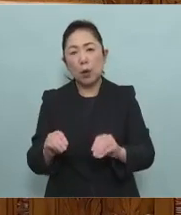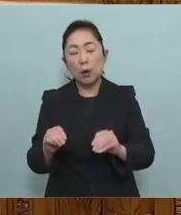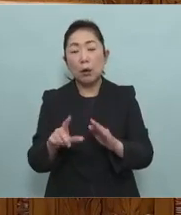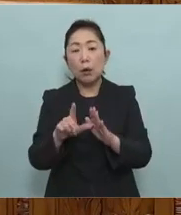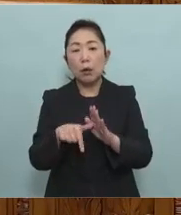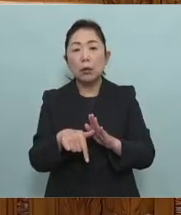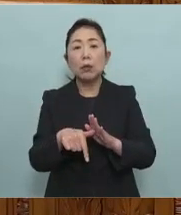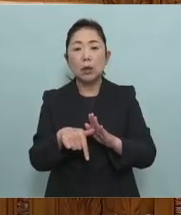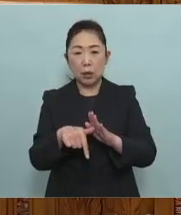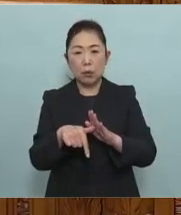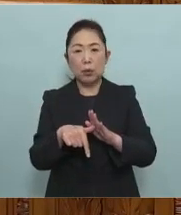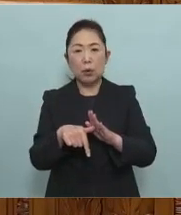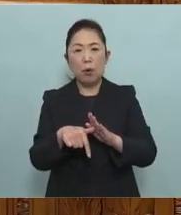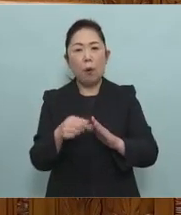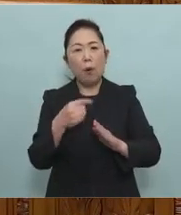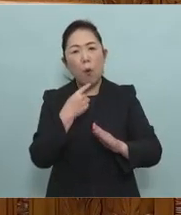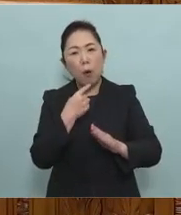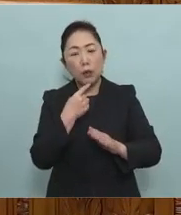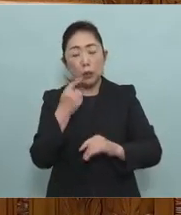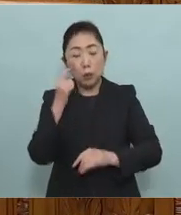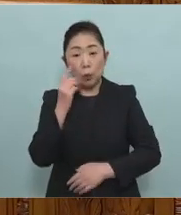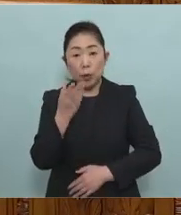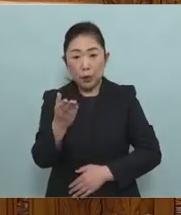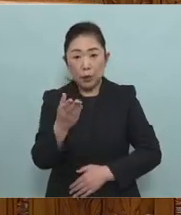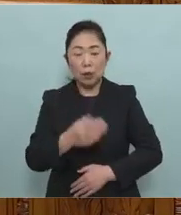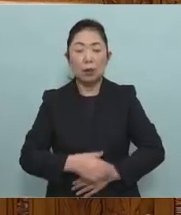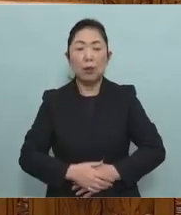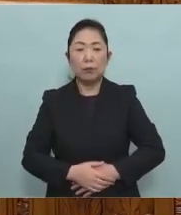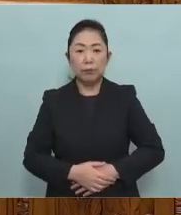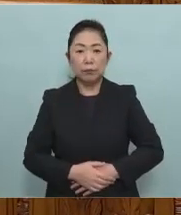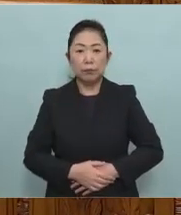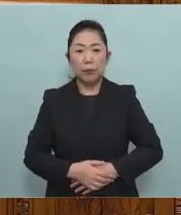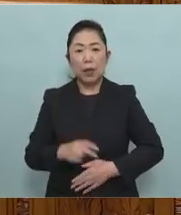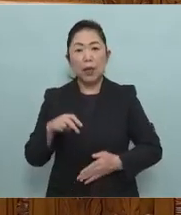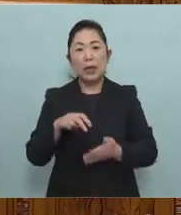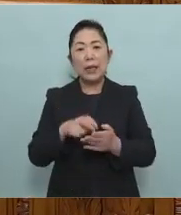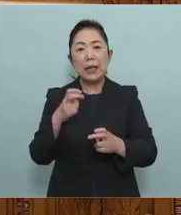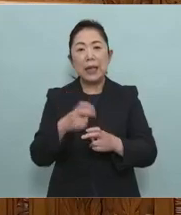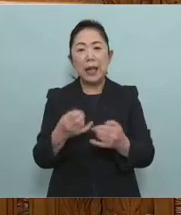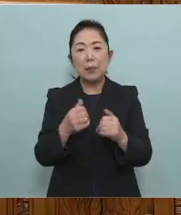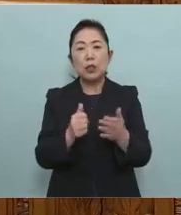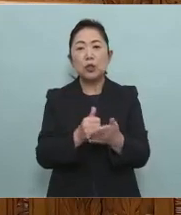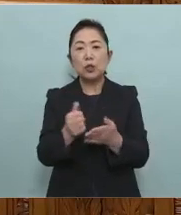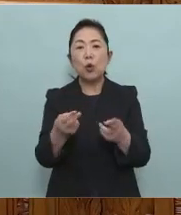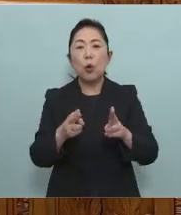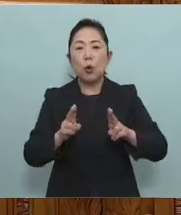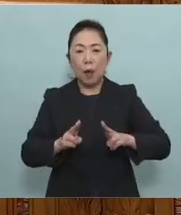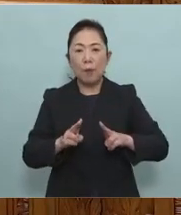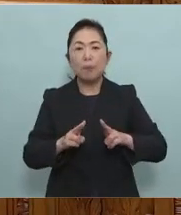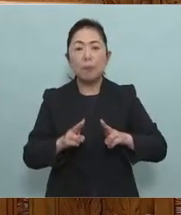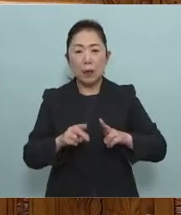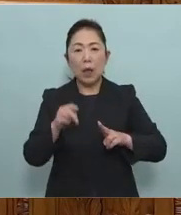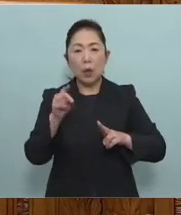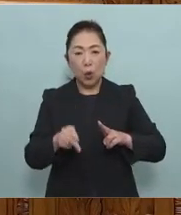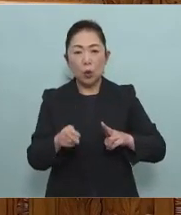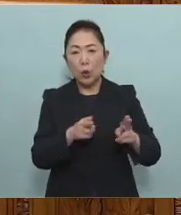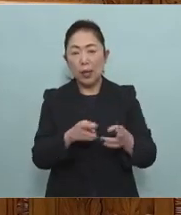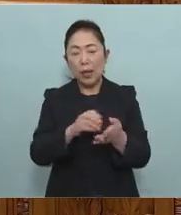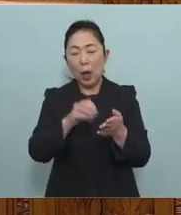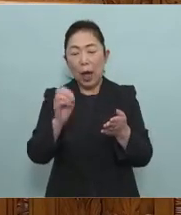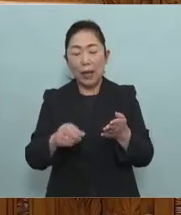矛盾も甚だしいと言わざるを得ません。立憲民主党はすでにインボイス制度廃止法案を提出しています